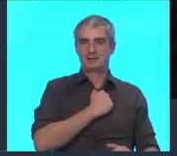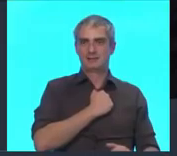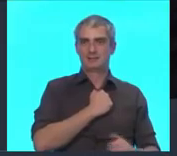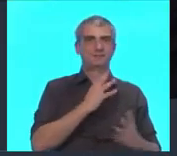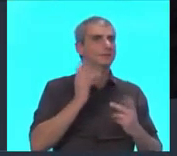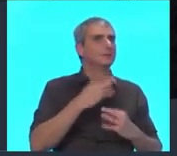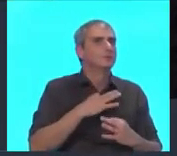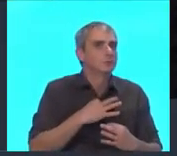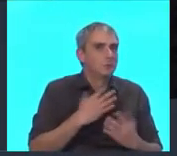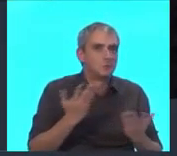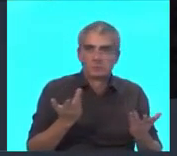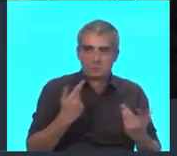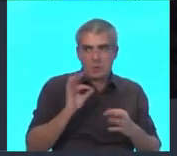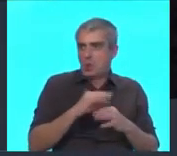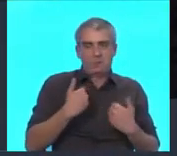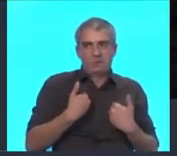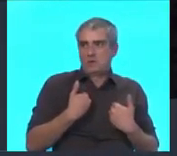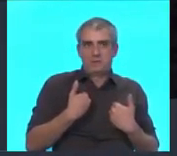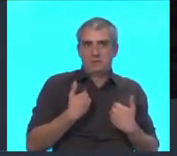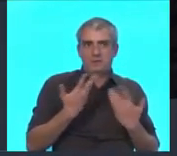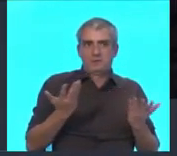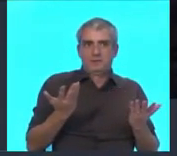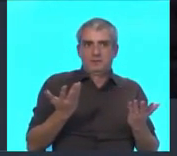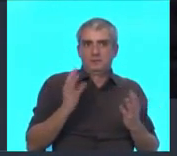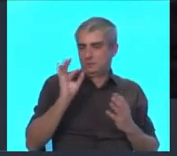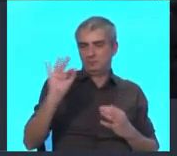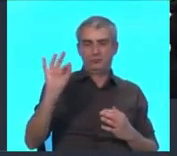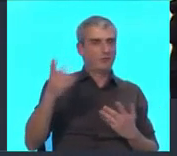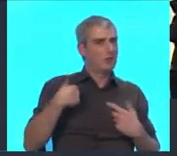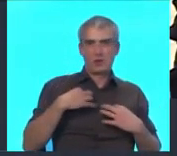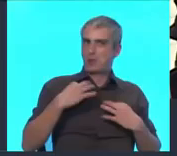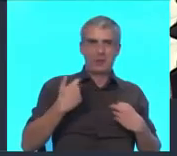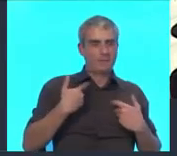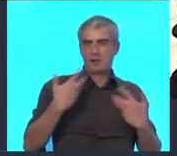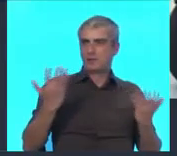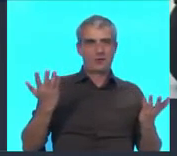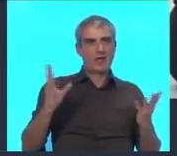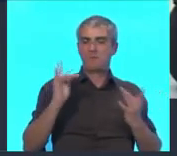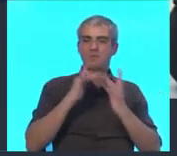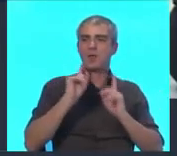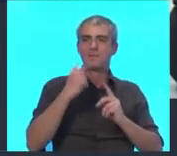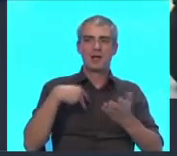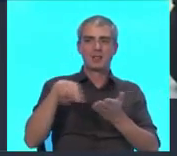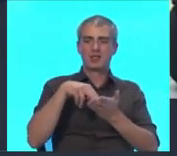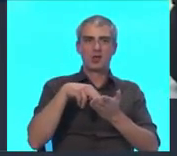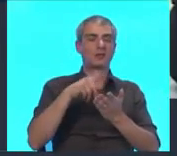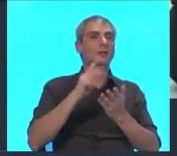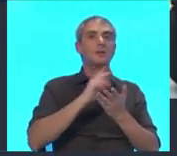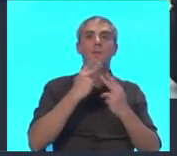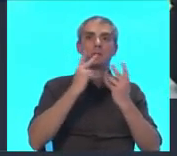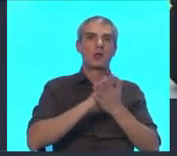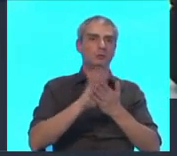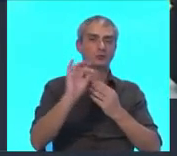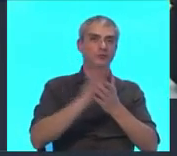בשבילנו? לא, זה לא פוגע בנו, כאילו, והכי למעלה. לא אכפת לנו מול מי אנחנו עובדות. הפתרון הפשוט בעבור חברותיה